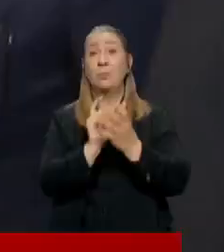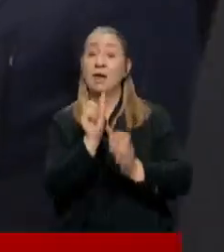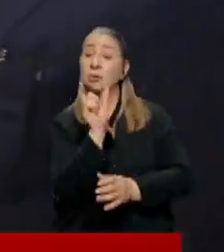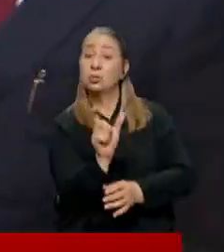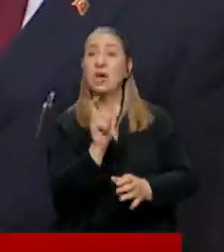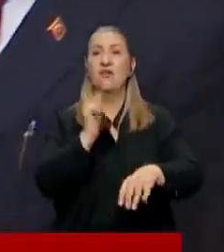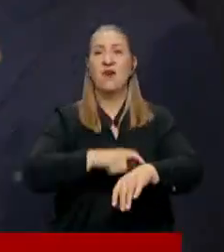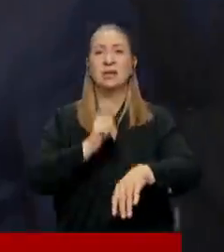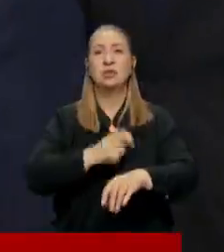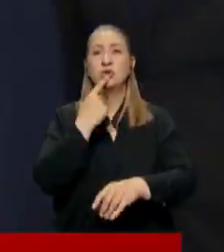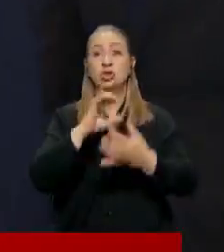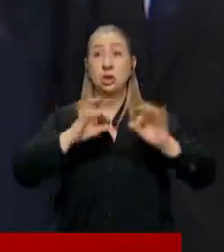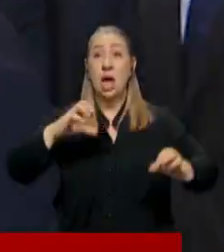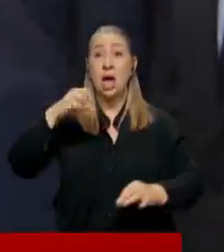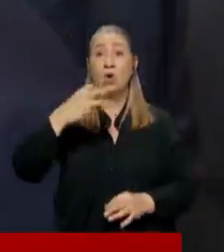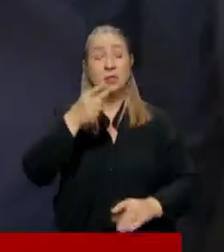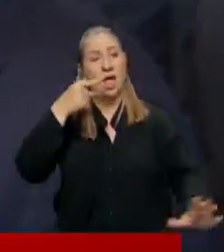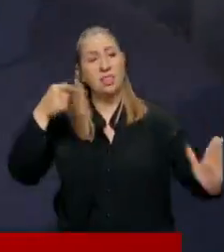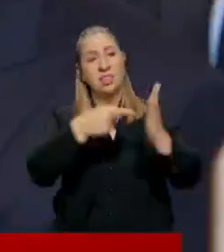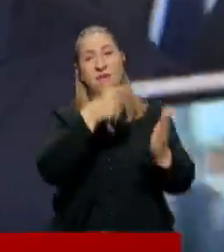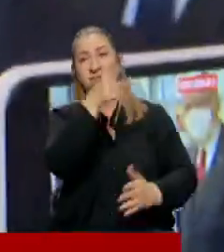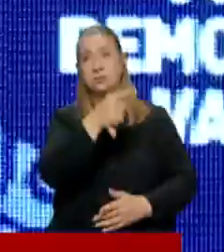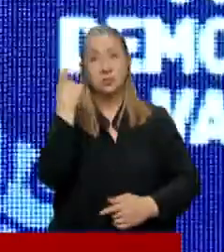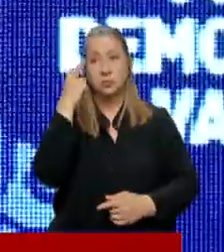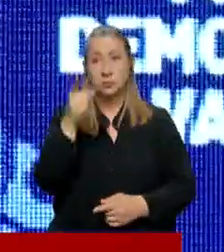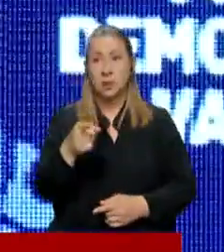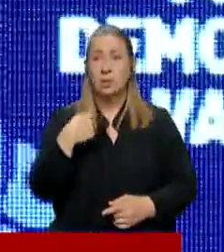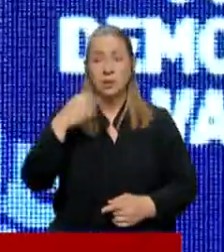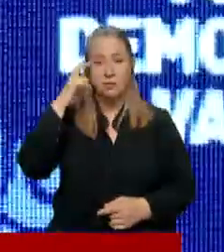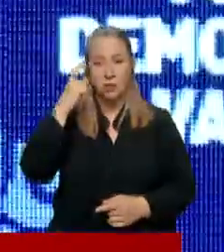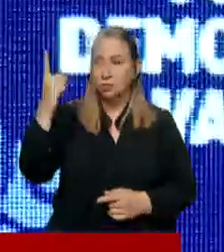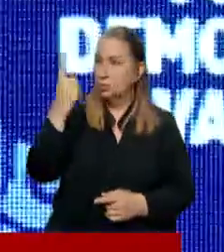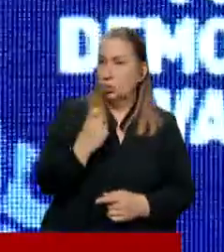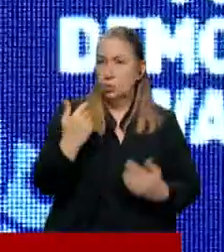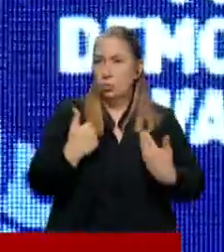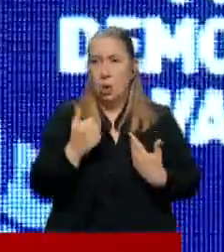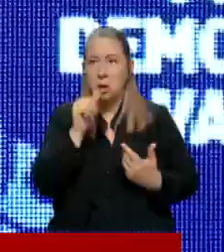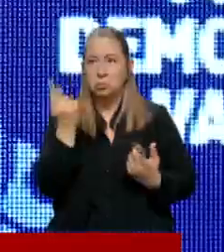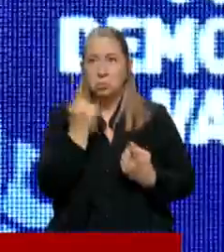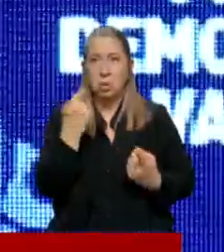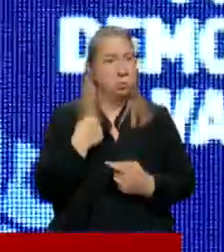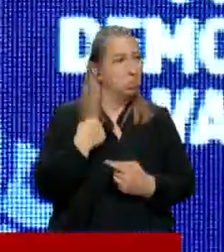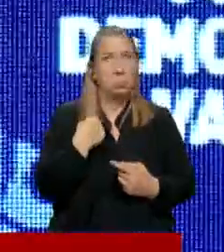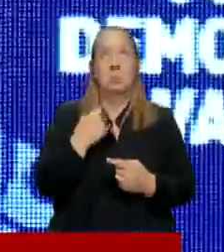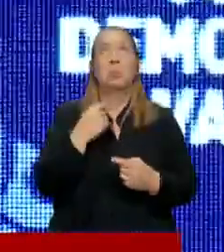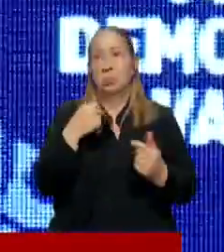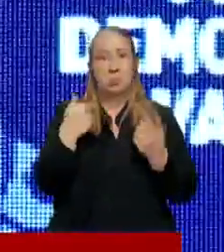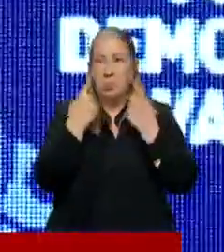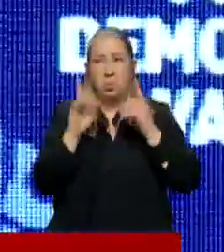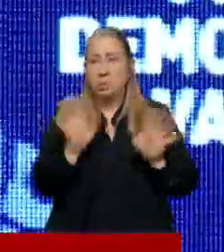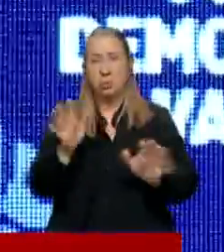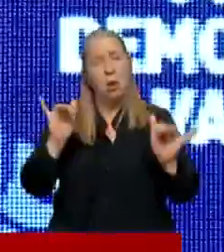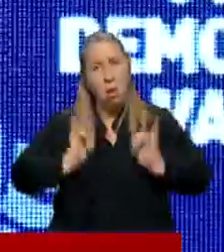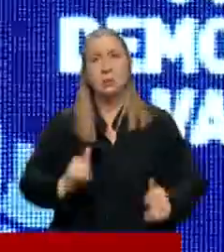demenin vakti sözleriyle de Erdoğan'ı hedef aldığı yorumları yapıldı. Bana fikrimi sordukları zaman ben hiçbir zaman sağa sola yukarı aşağı